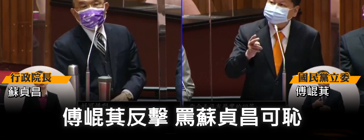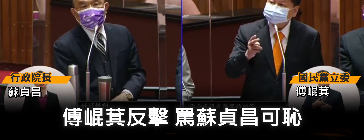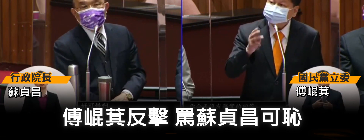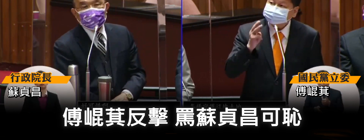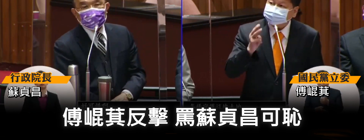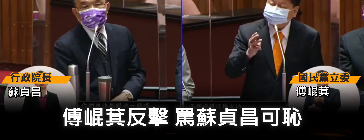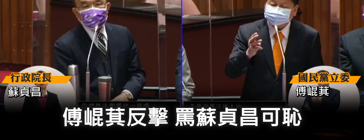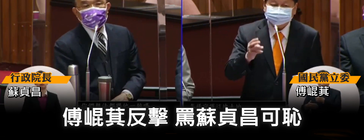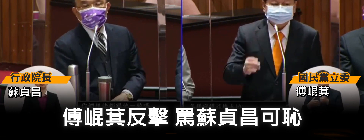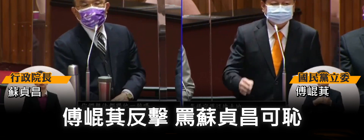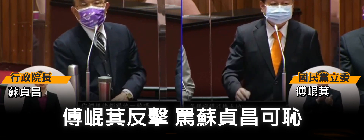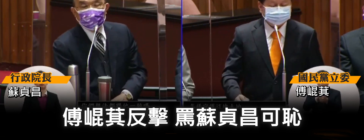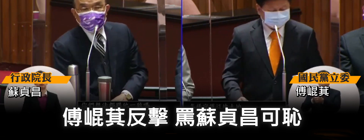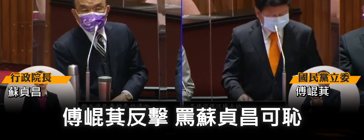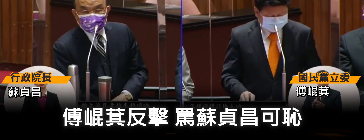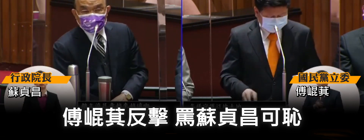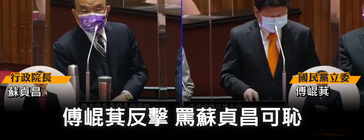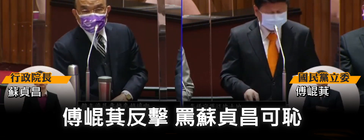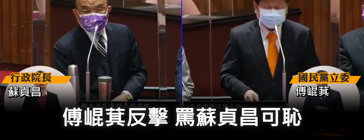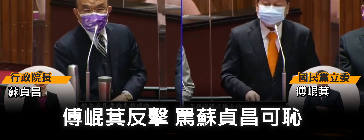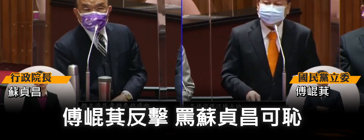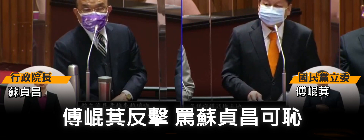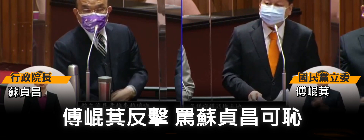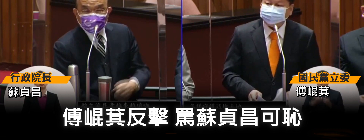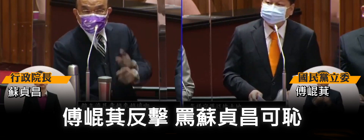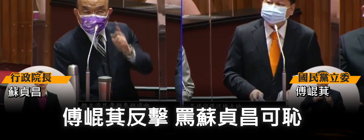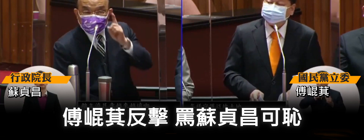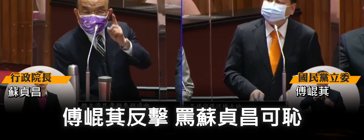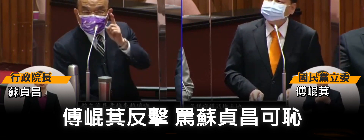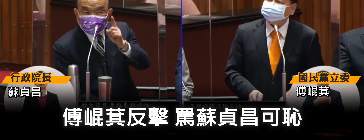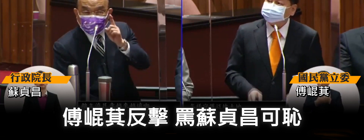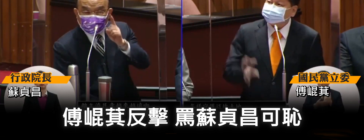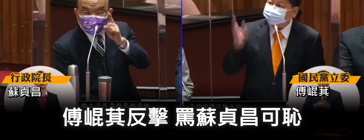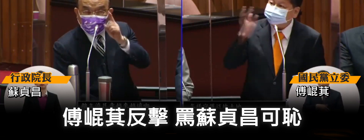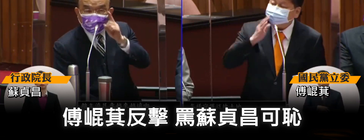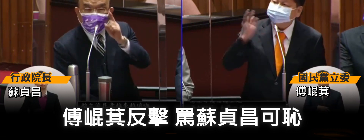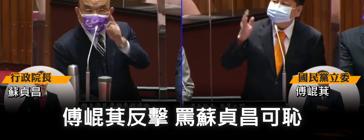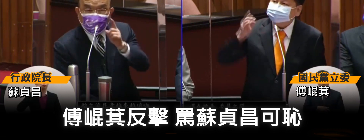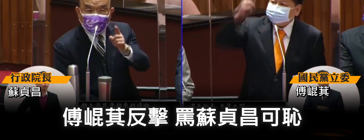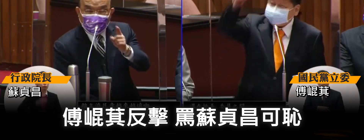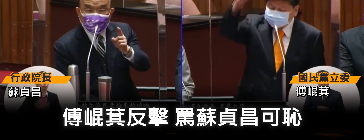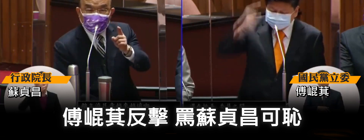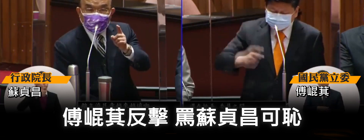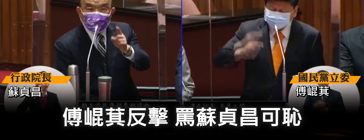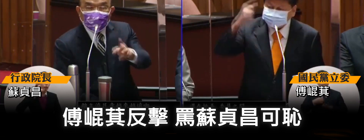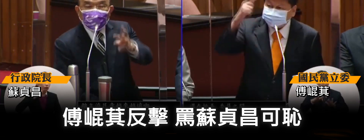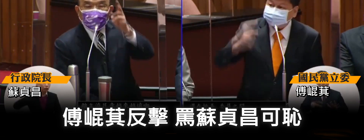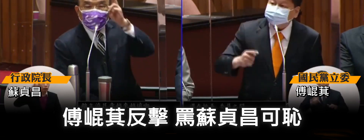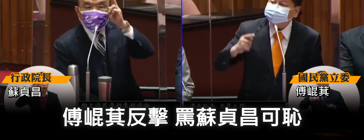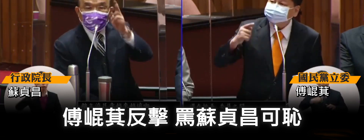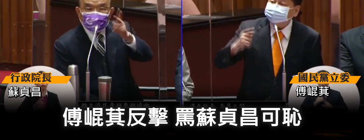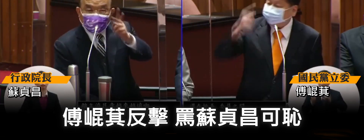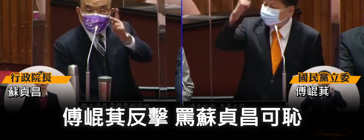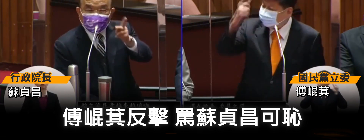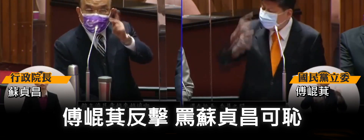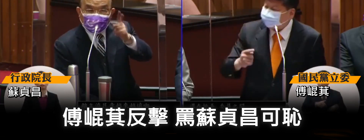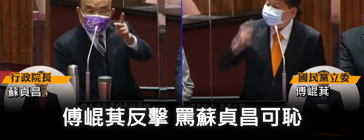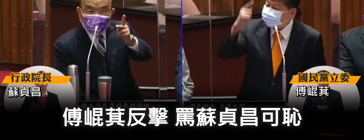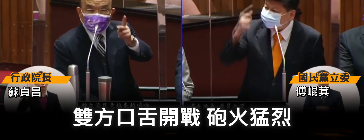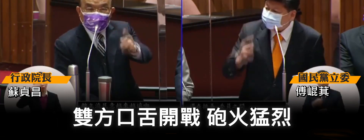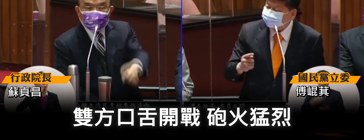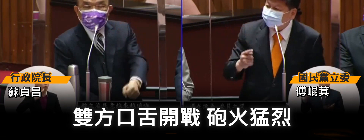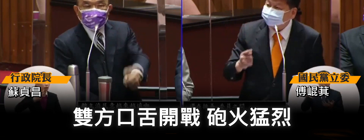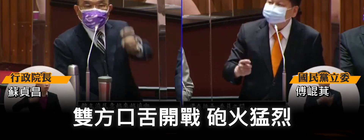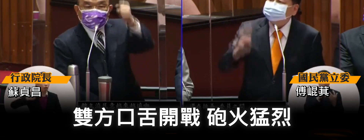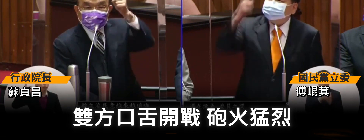把、诈骗，来对台湾的防卫。 乌克兰的老奶奶， 今天这一整天， 老爷